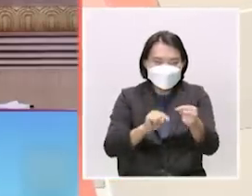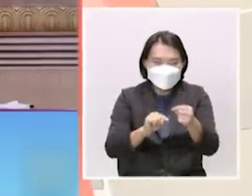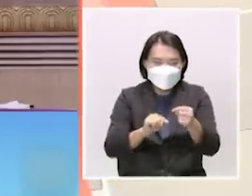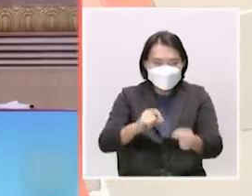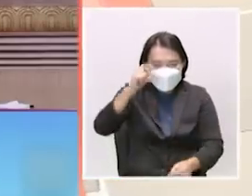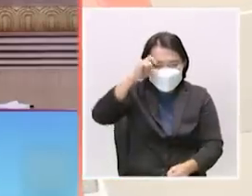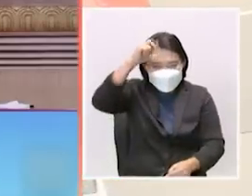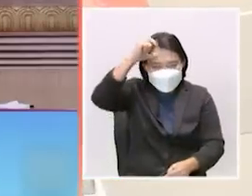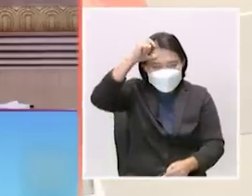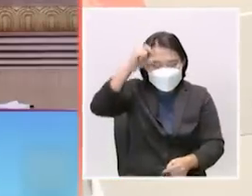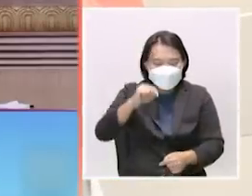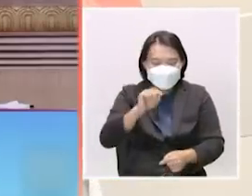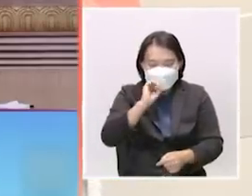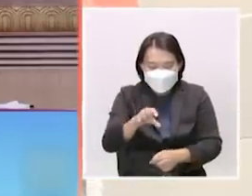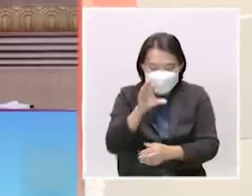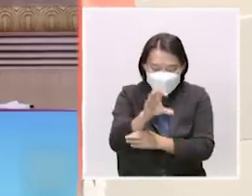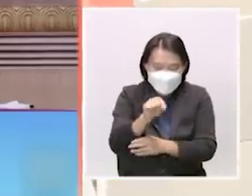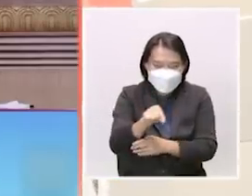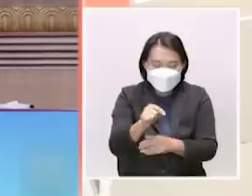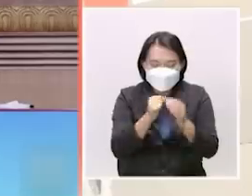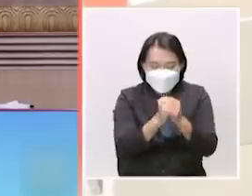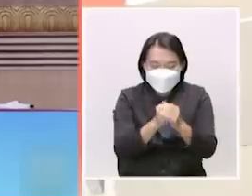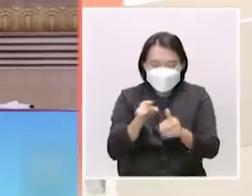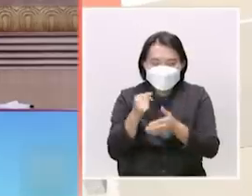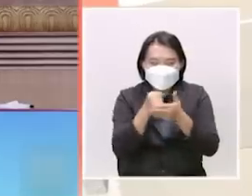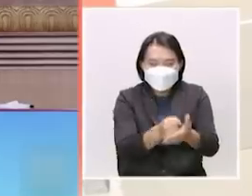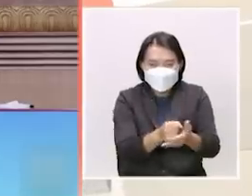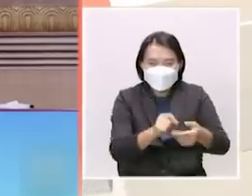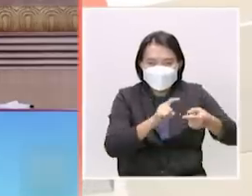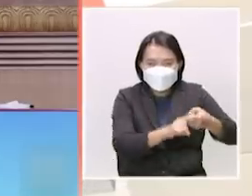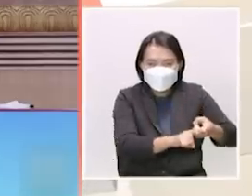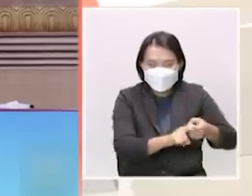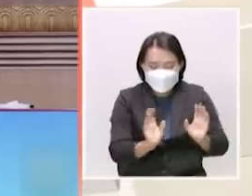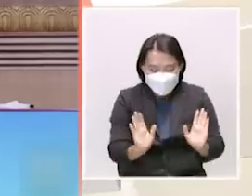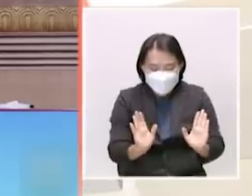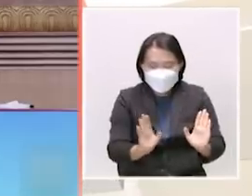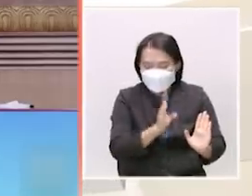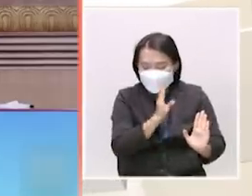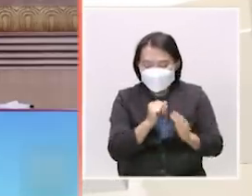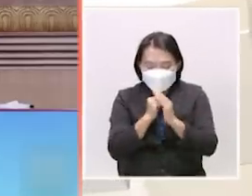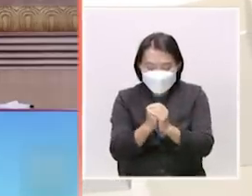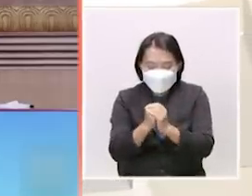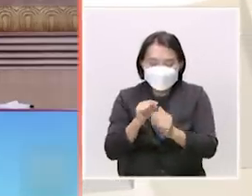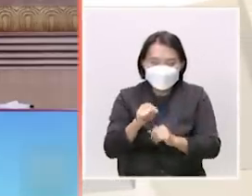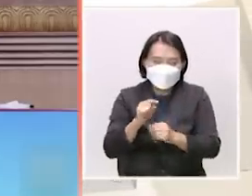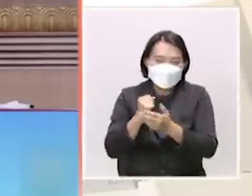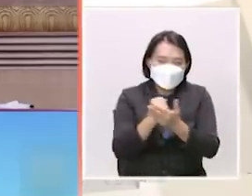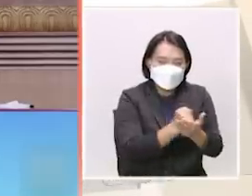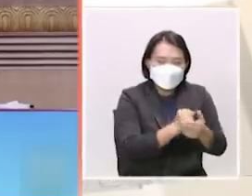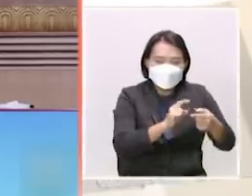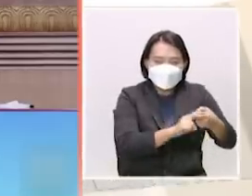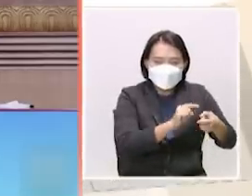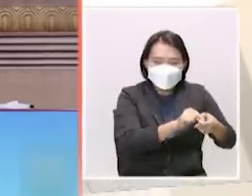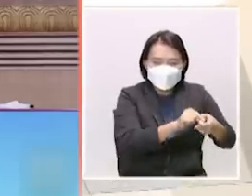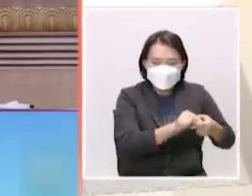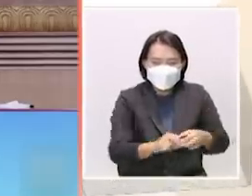çalกลครู่นะครับว่าจีนอยไปช่วยรกเซียถ้าจนช่วยรัเซียนั้นมonceจะมี